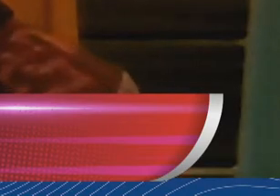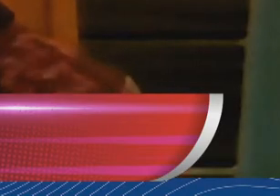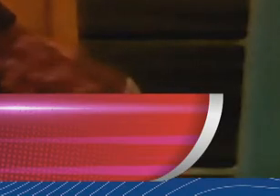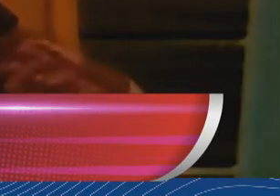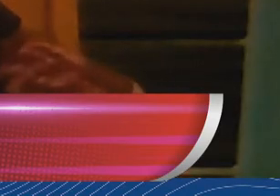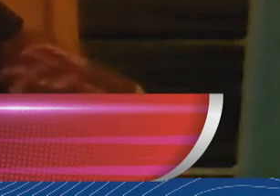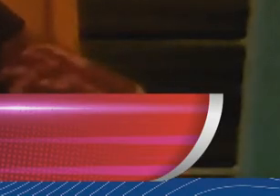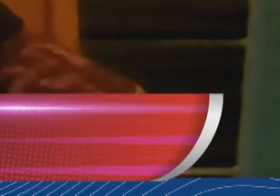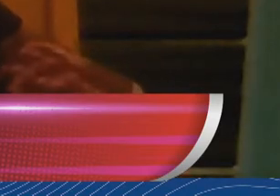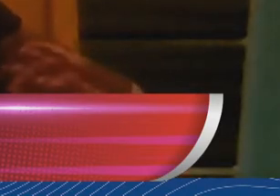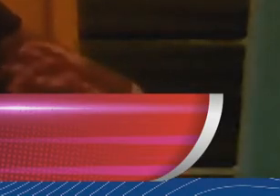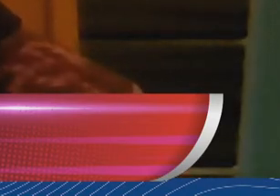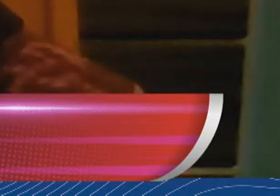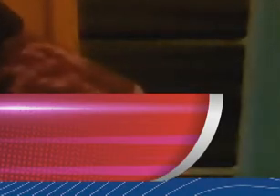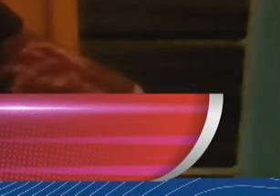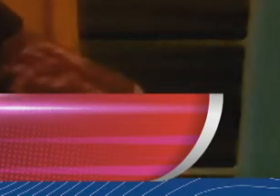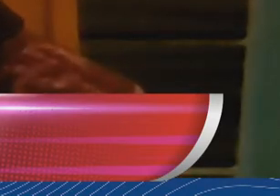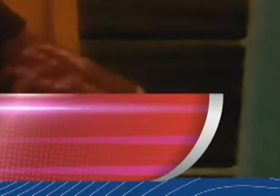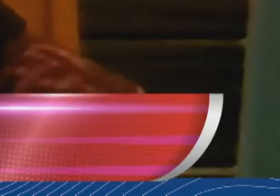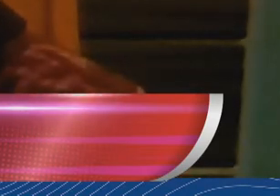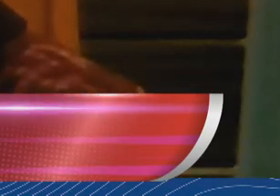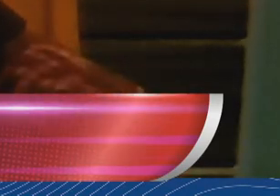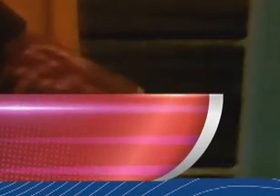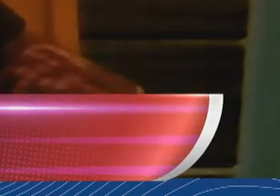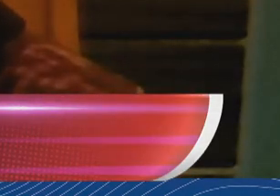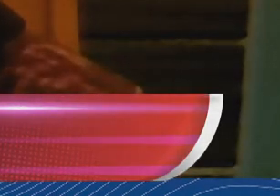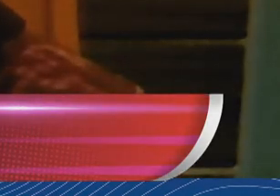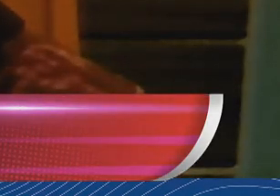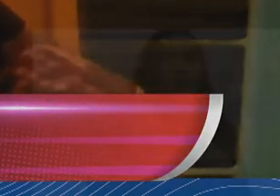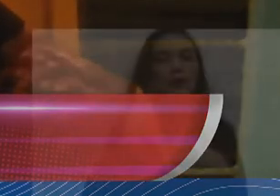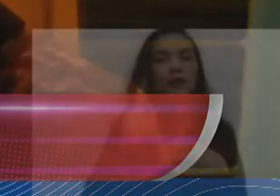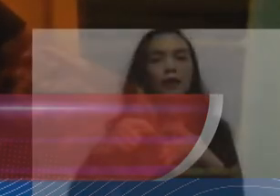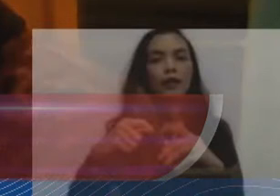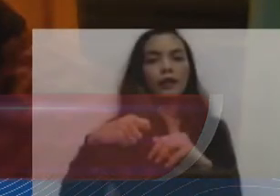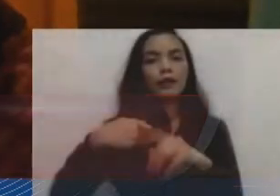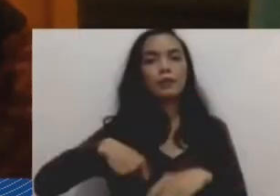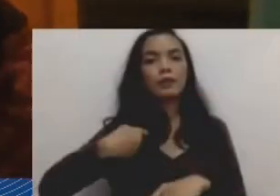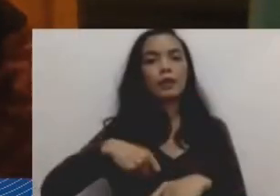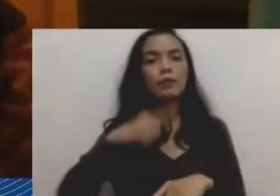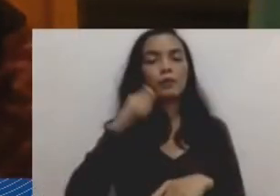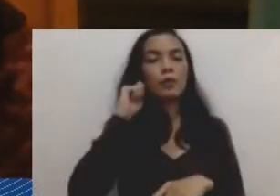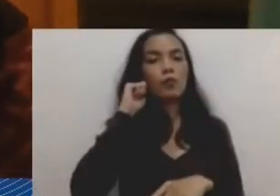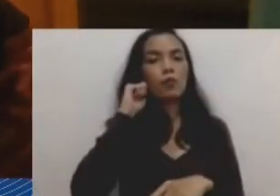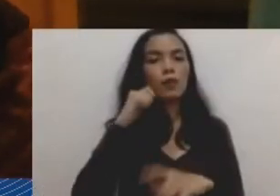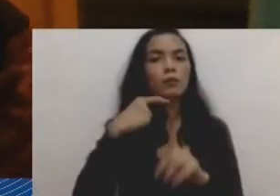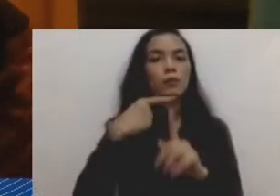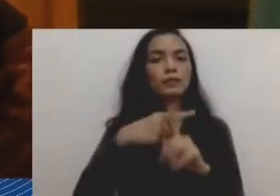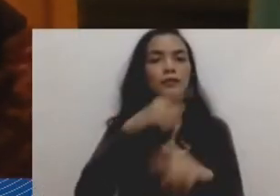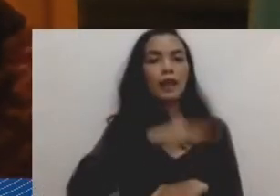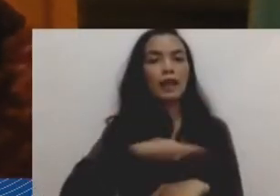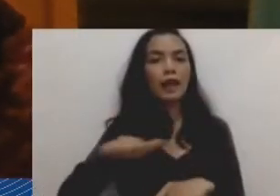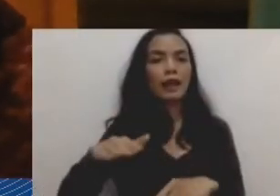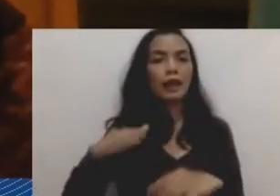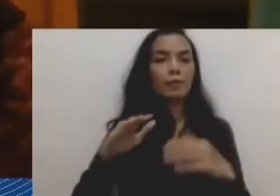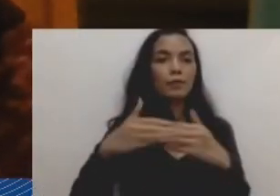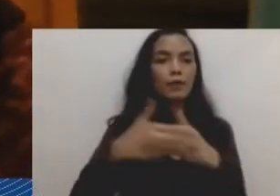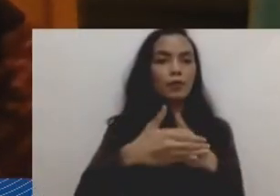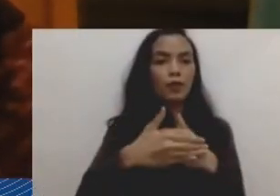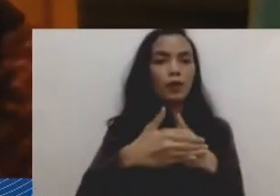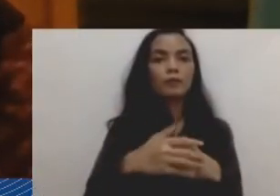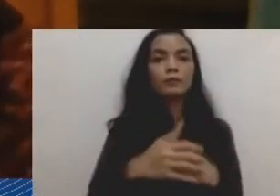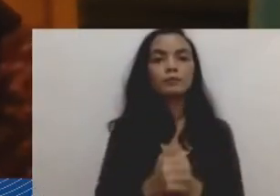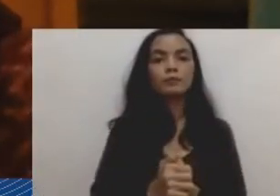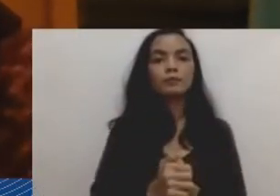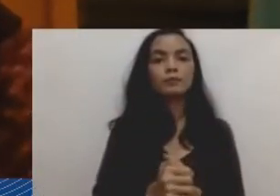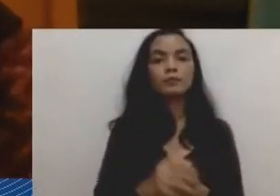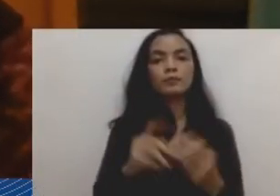Perlindungan Hak Perempuan di Kementerian Pemberdayaan Perempuan dan Perlindungan Anak. Lalu Mrs.